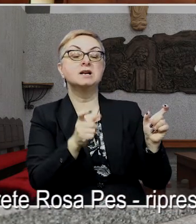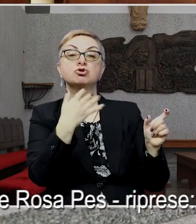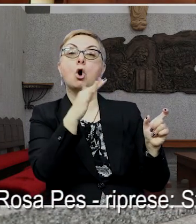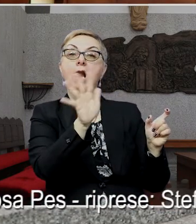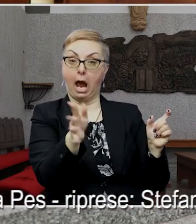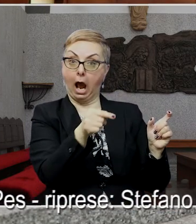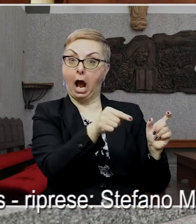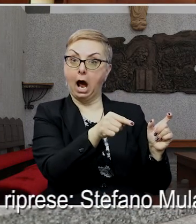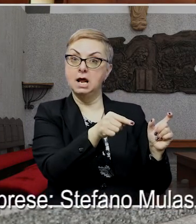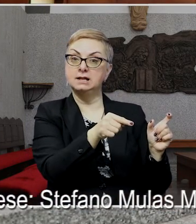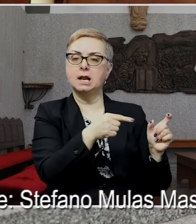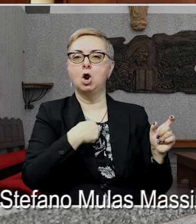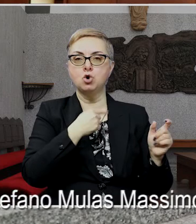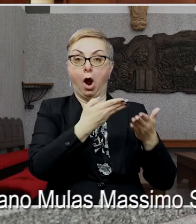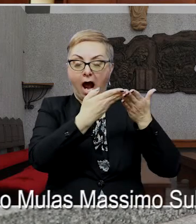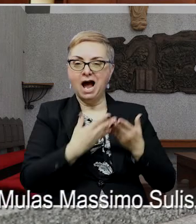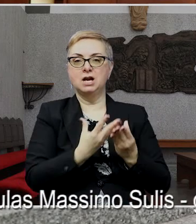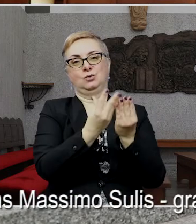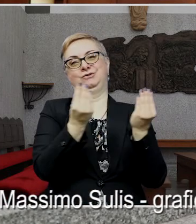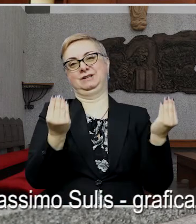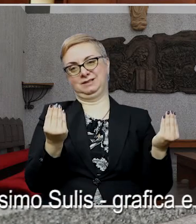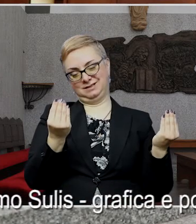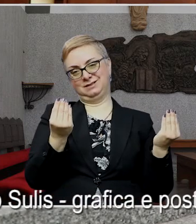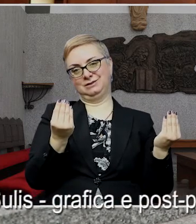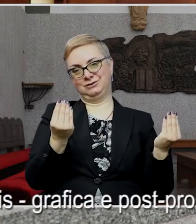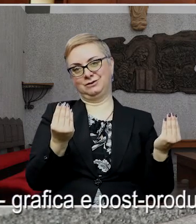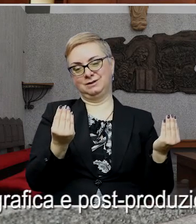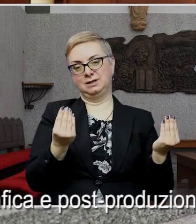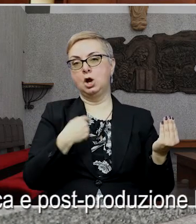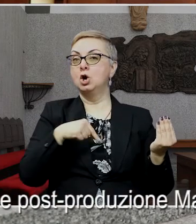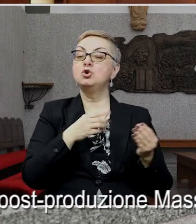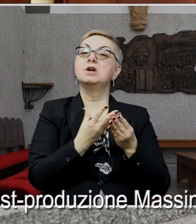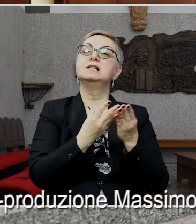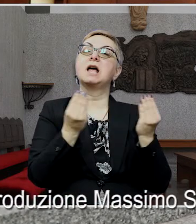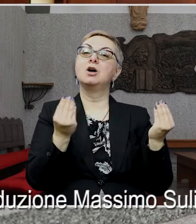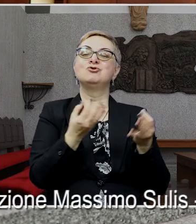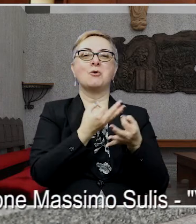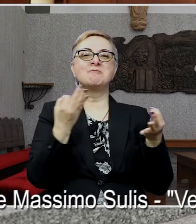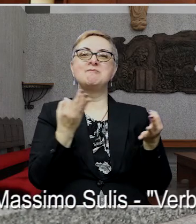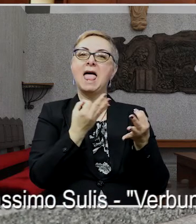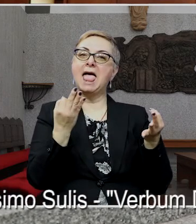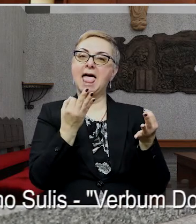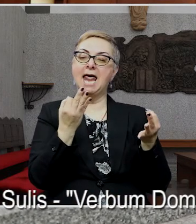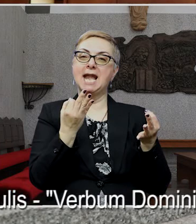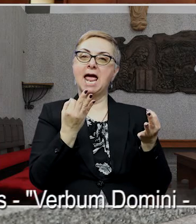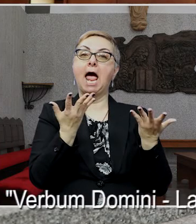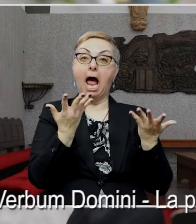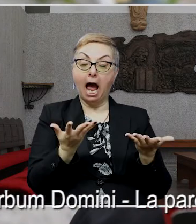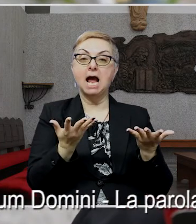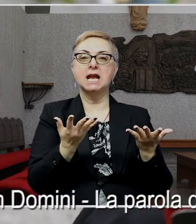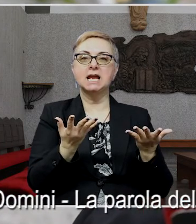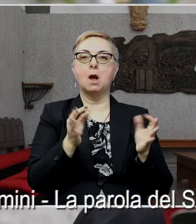e questo ci aiuterà tanto ci farà tanto tanto tanto bene ma farà anche tanto tanto bene